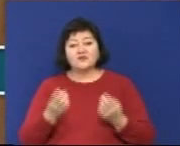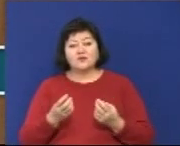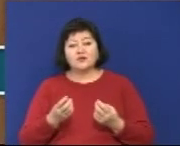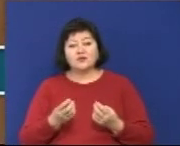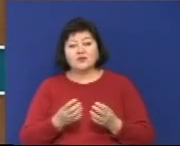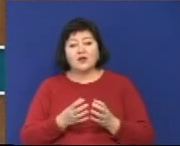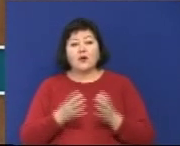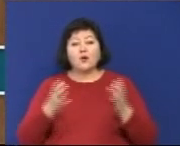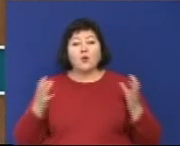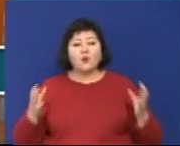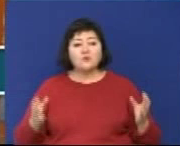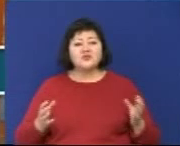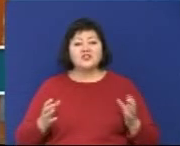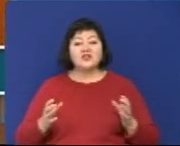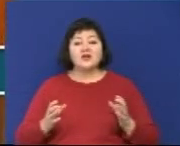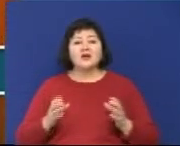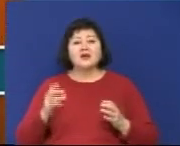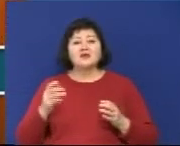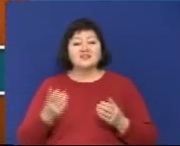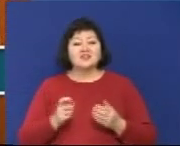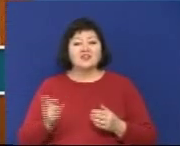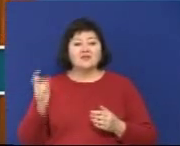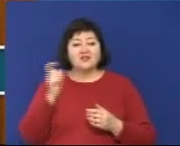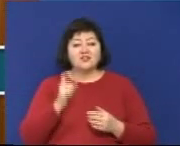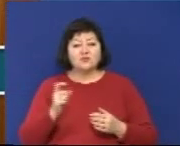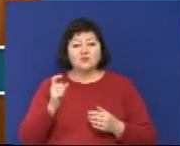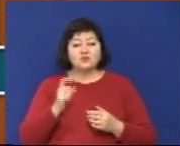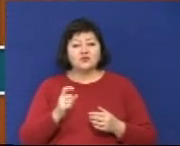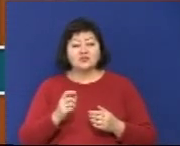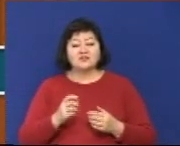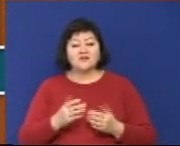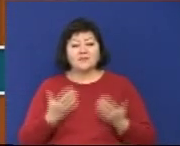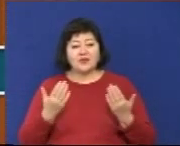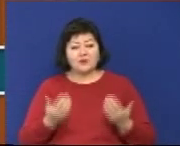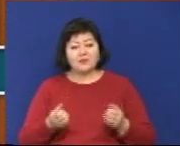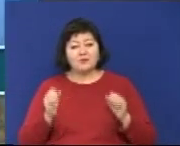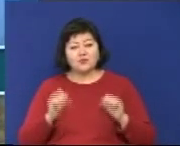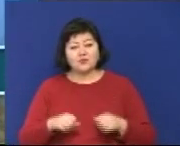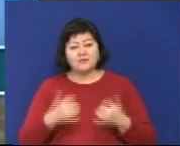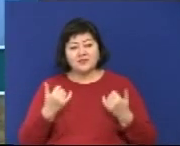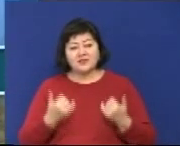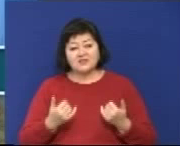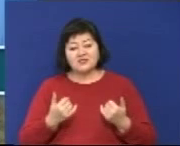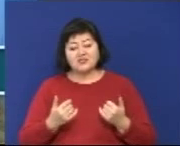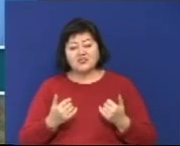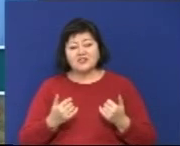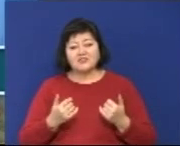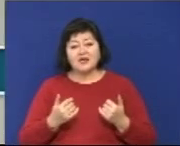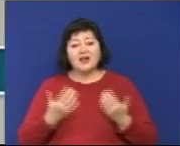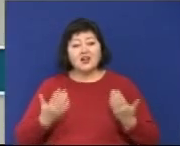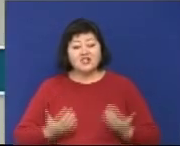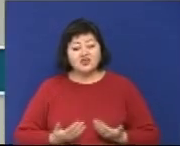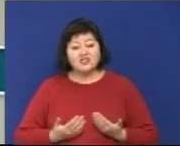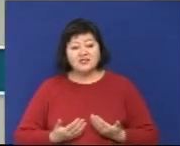в общее имущество дома. Тогда можно будет ремонтировать его за счет государства. Однако сейчас жители многоэтажек должны на собственные